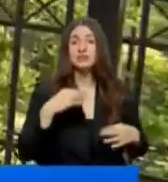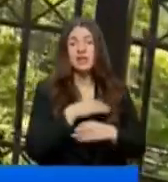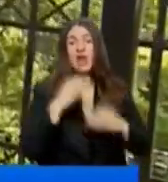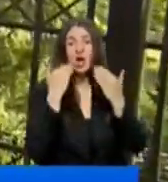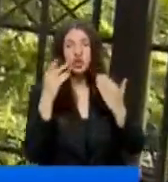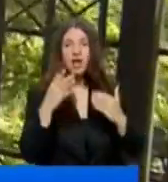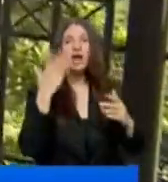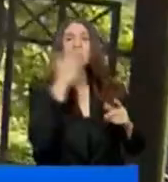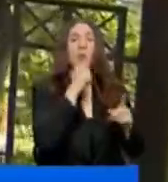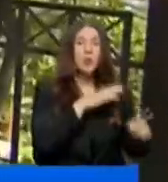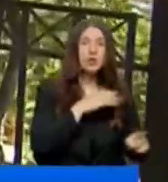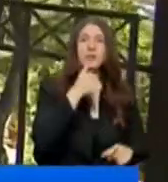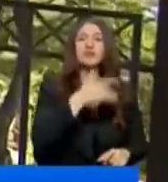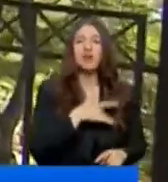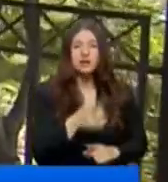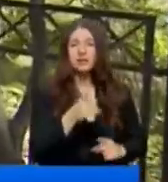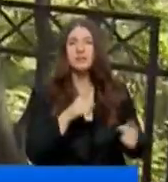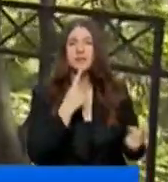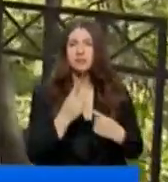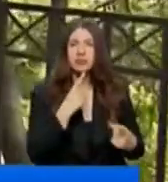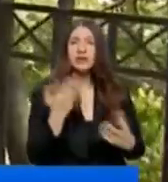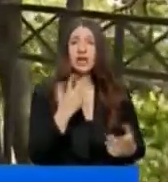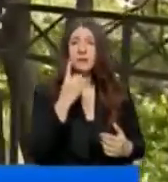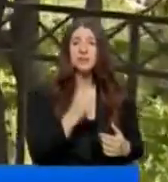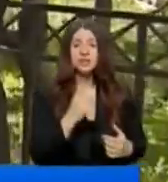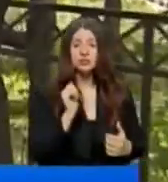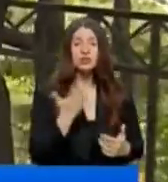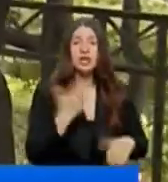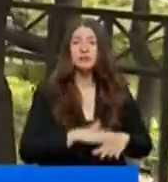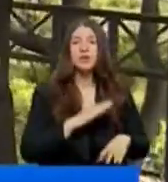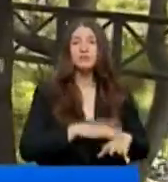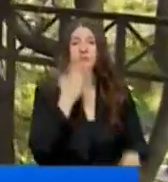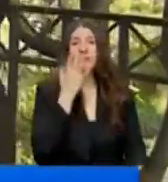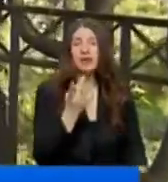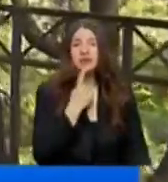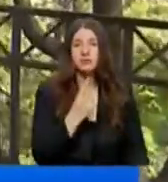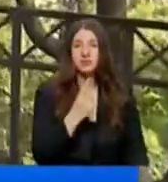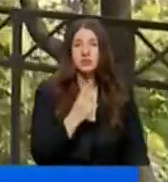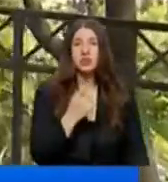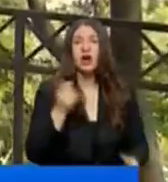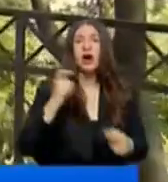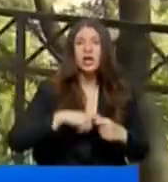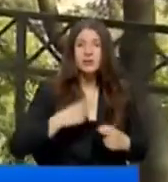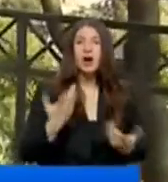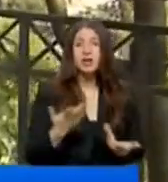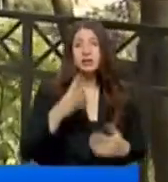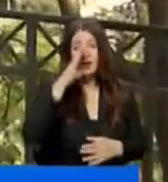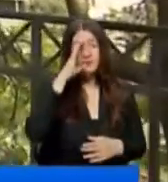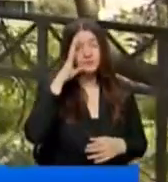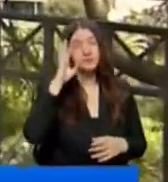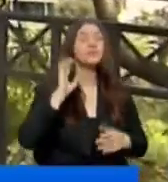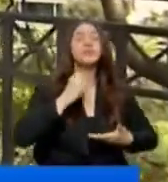Sayın Karamollaoğlu'yla, Sayın Babacan'la falan konuştuk. Daha birinci gün ne yapacağımız belli demiştiniz. Evet. Atamalar, hatta